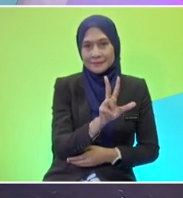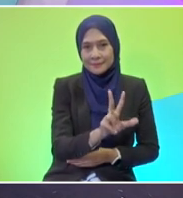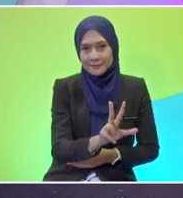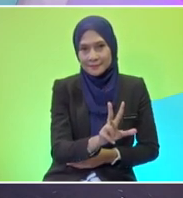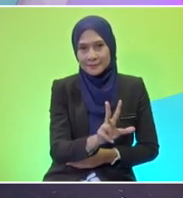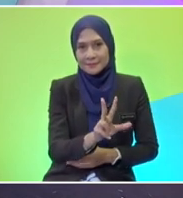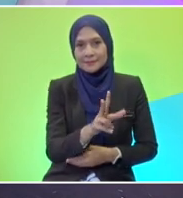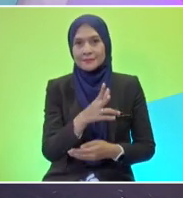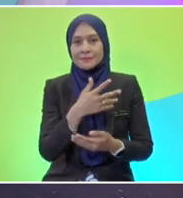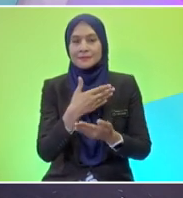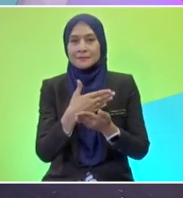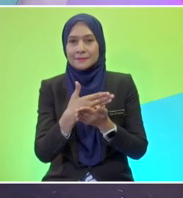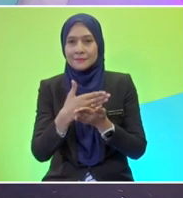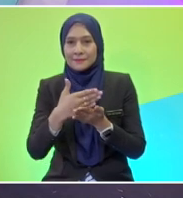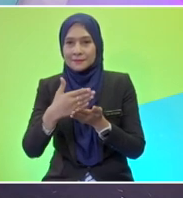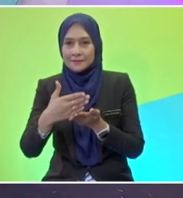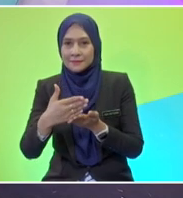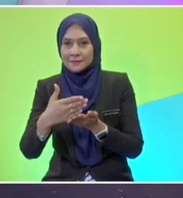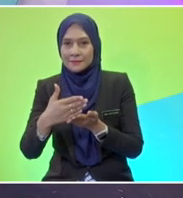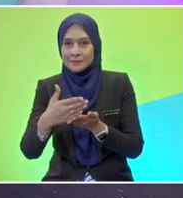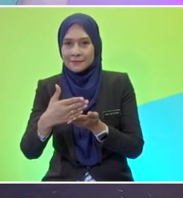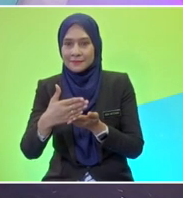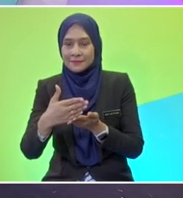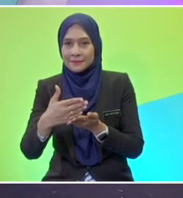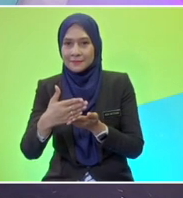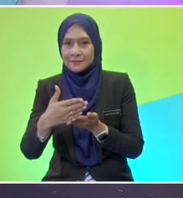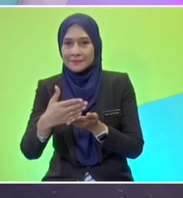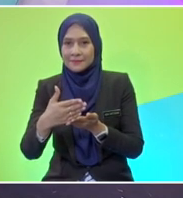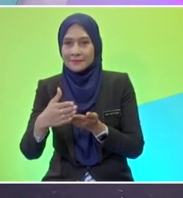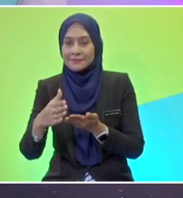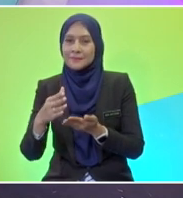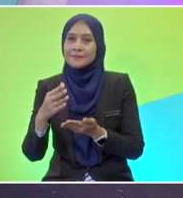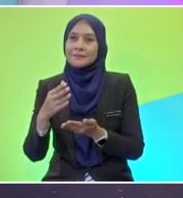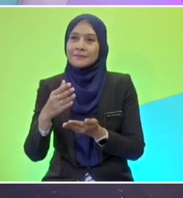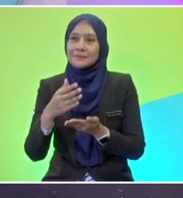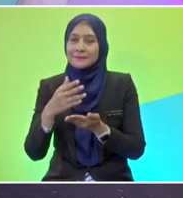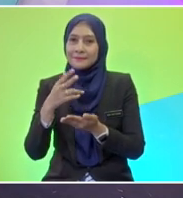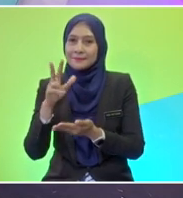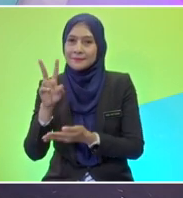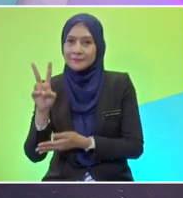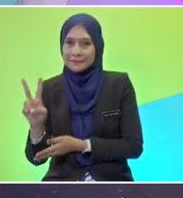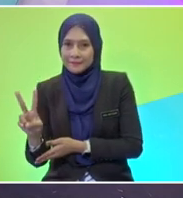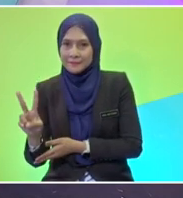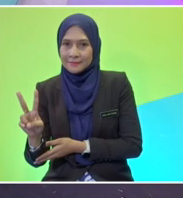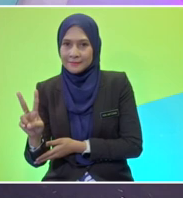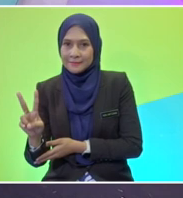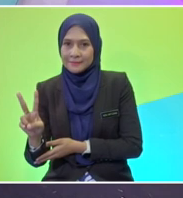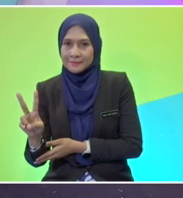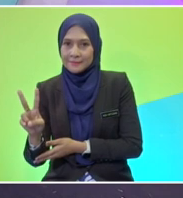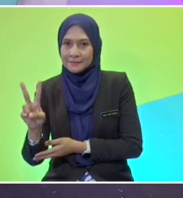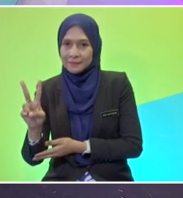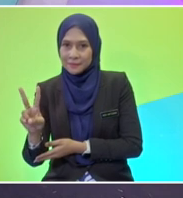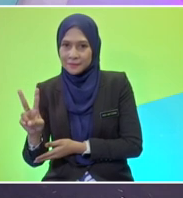tiga. Satu, dua, tiga. Okey, cikgu nak keluarkan, nak tolak berapa, cikgu? Tiga,